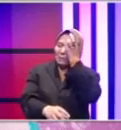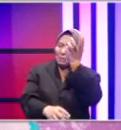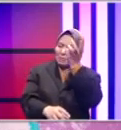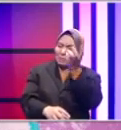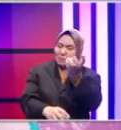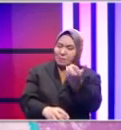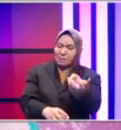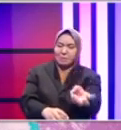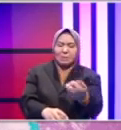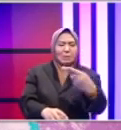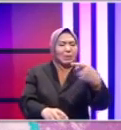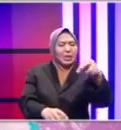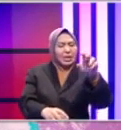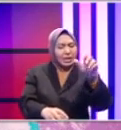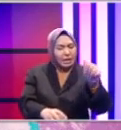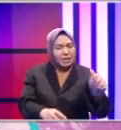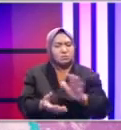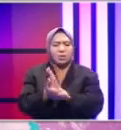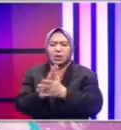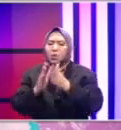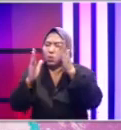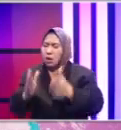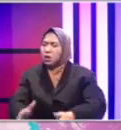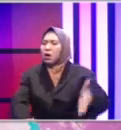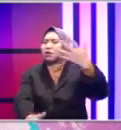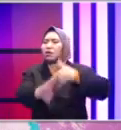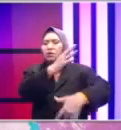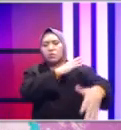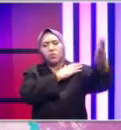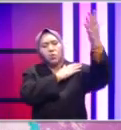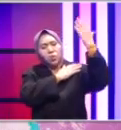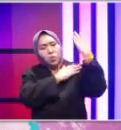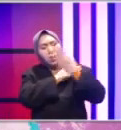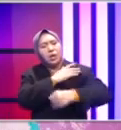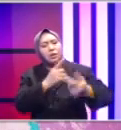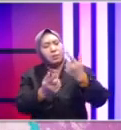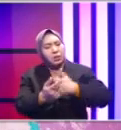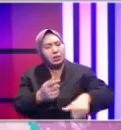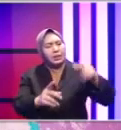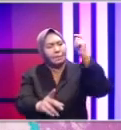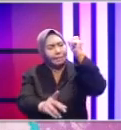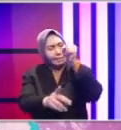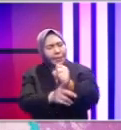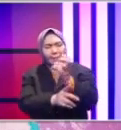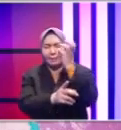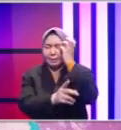kamarku Betel ladzina meme cowbelly gibb